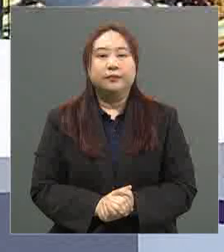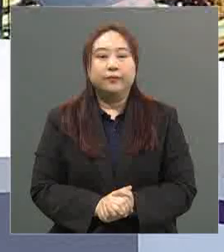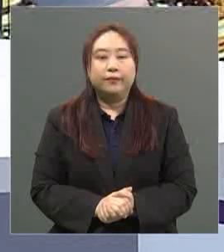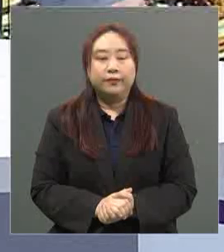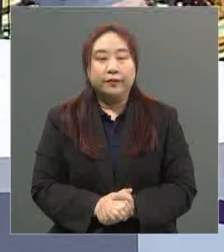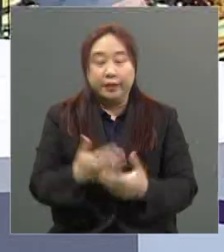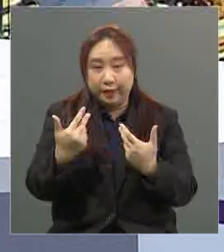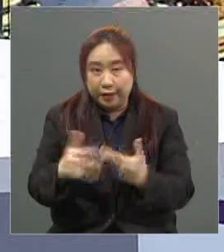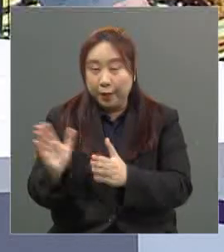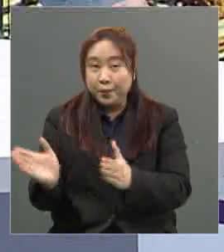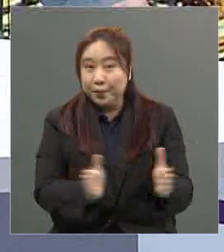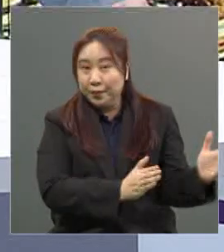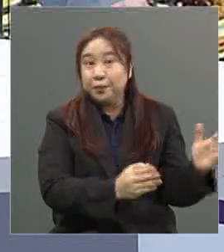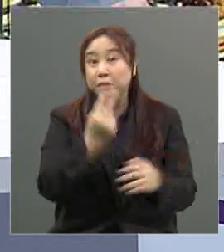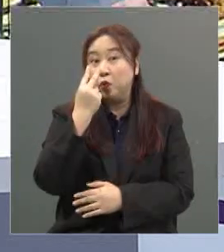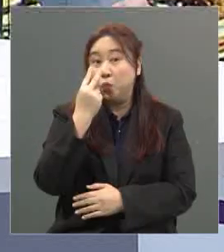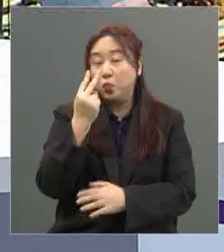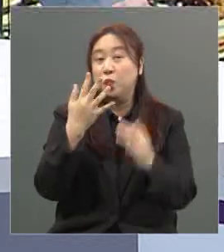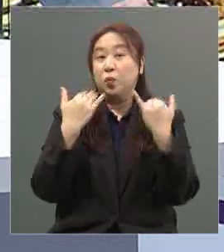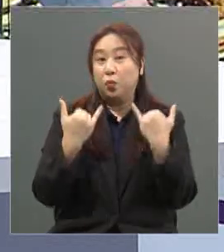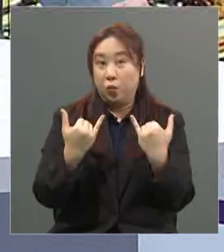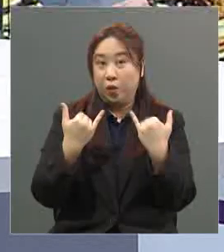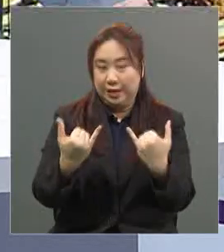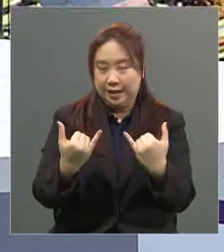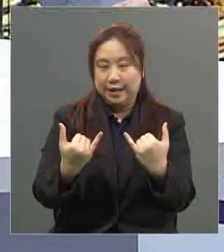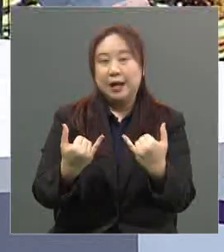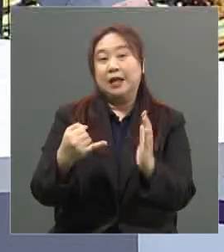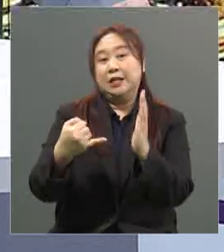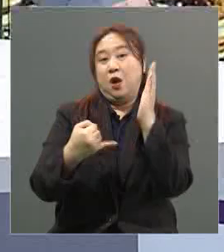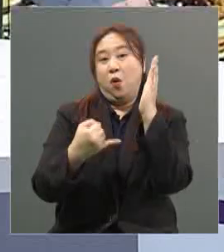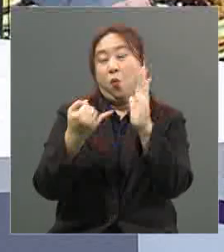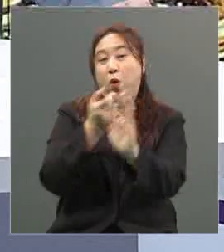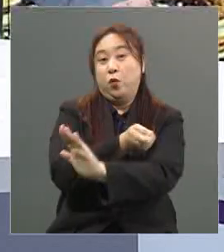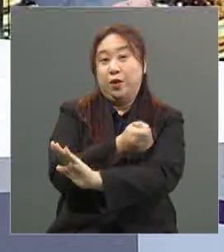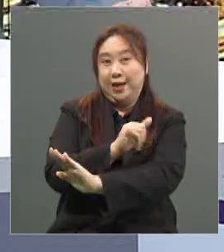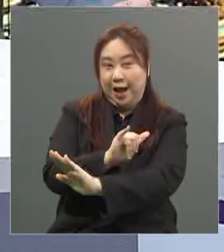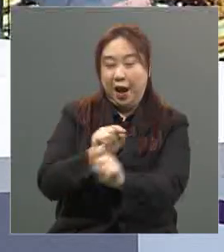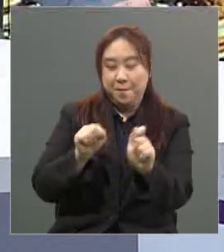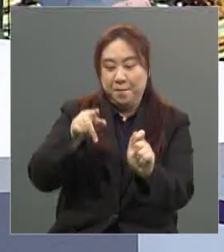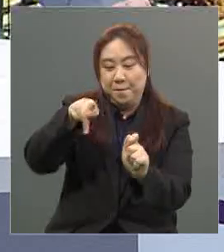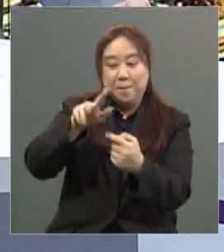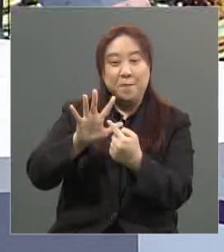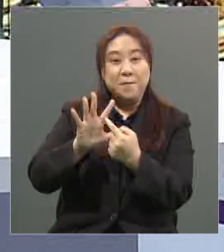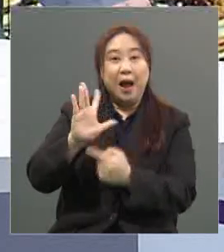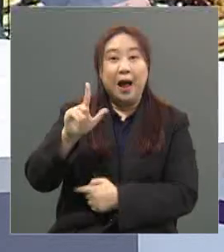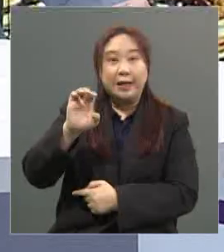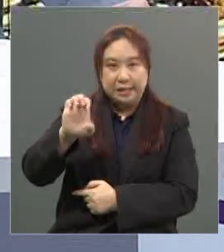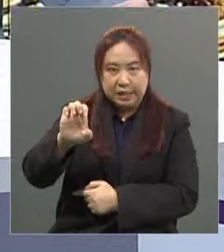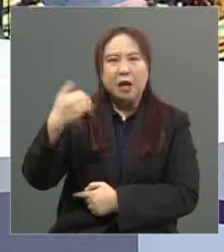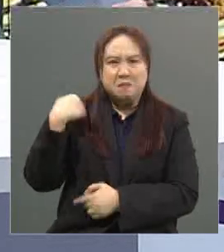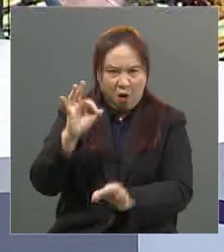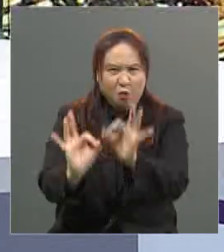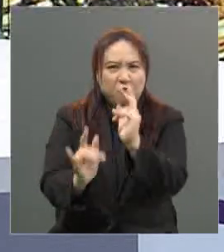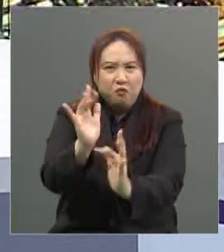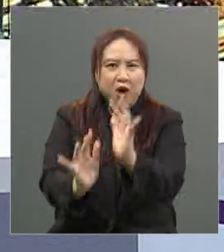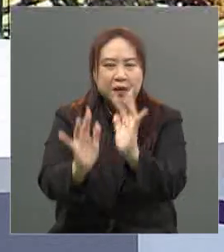มาดูอีกหนึเรื่องนะครับคุณผู้ชมวันนี้เนี่ยที่อำเภอพาชีจังหวัดพระนครศรีอยุธยาปรากฏว่ามีเหตุเพลิงไหม้นะฮะแล้ว